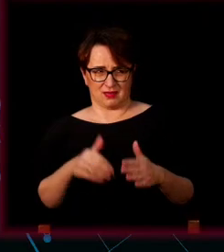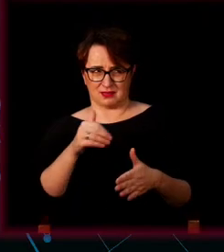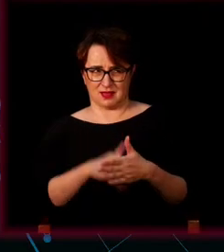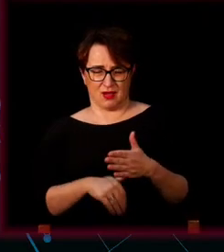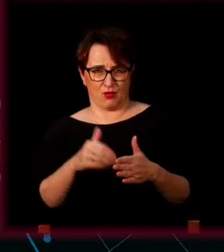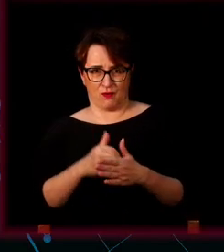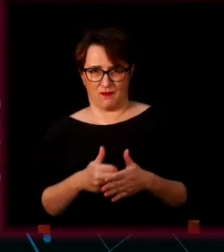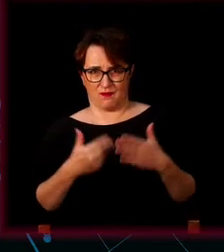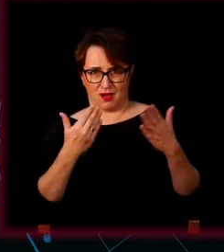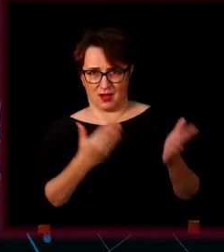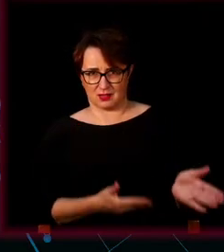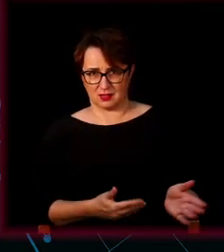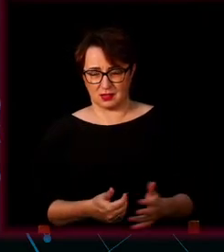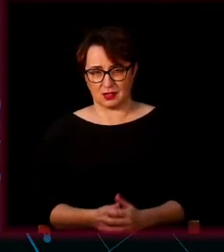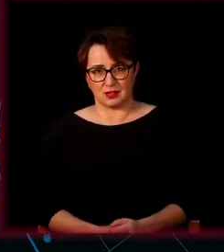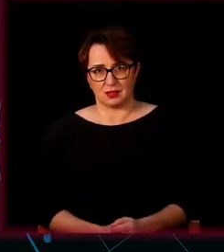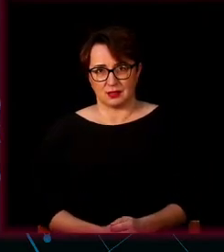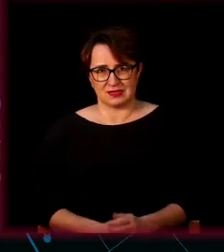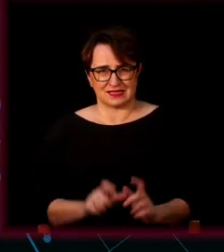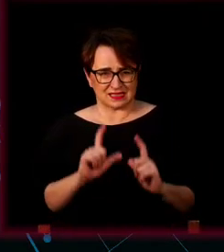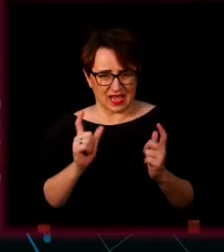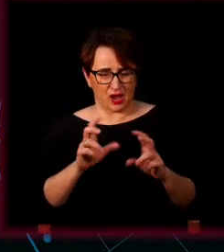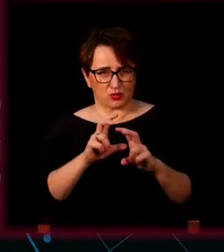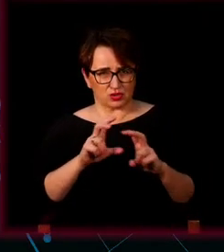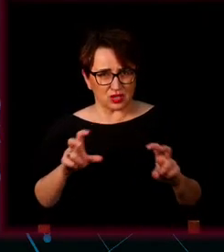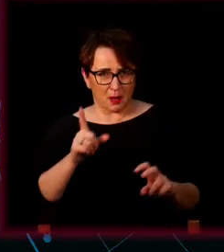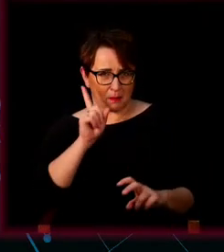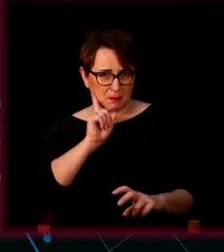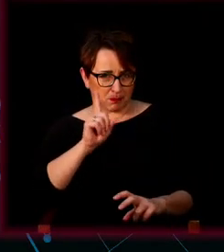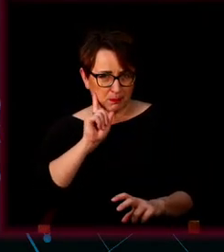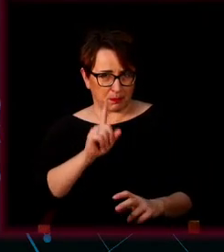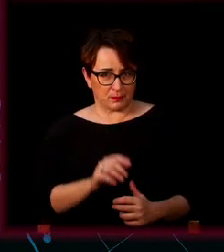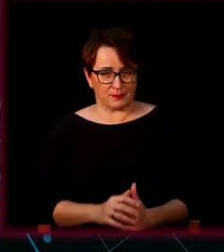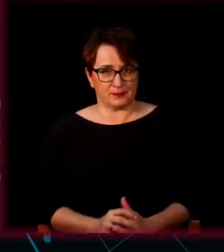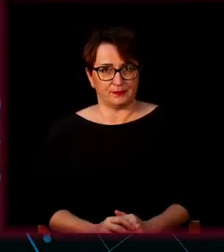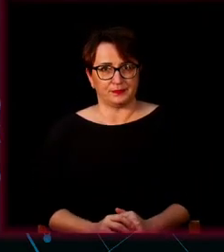zachowanie, żeby być cały czas